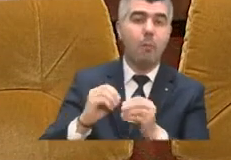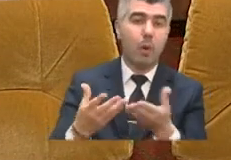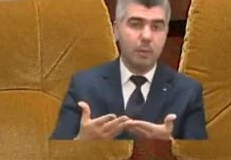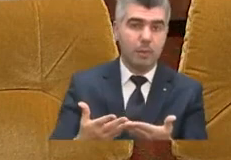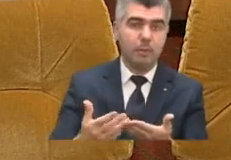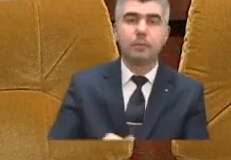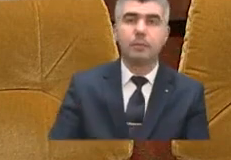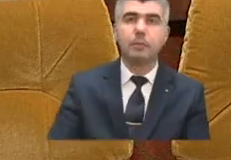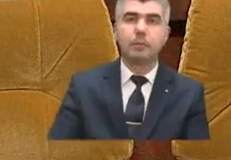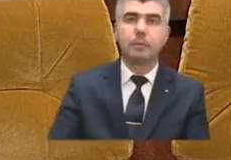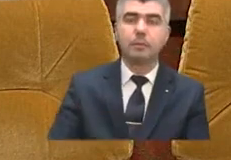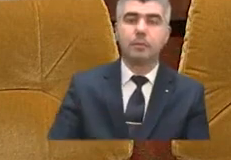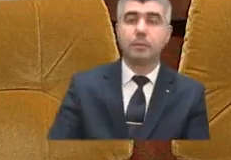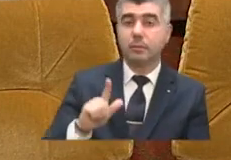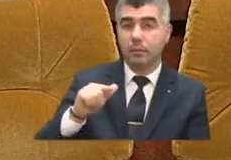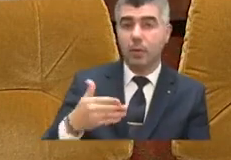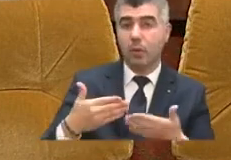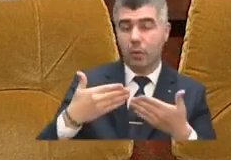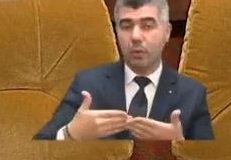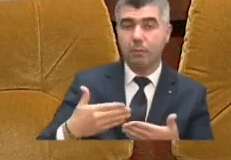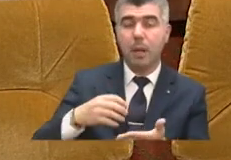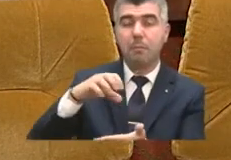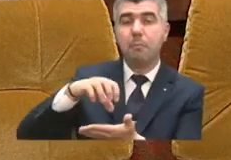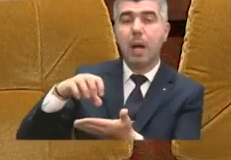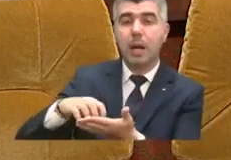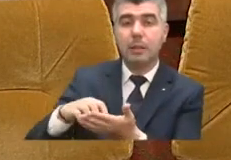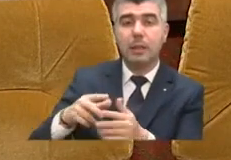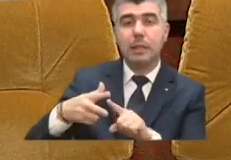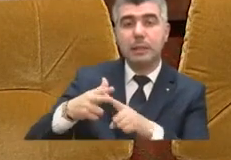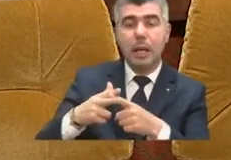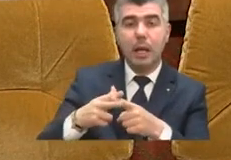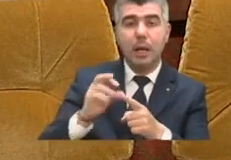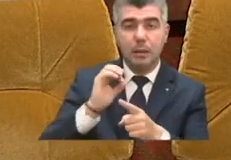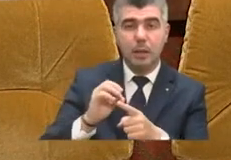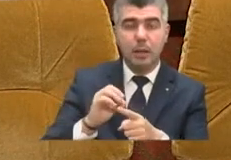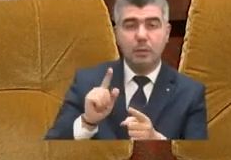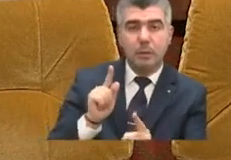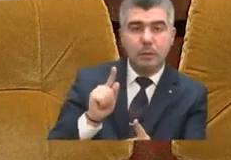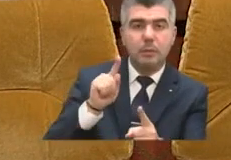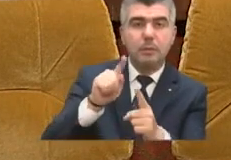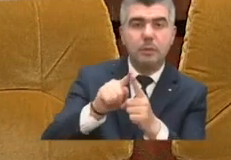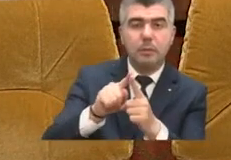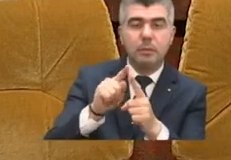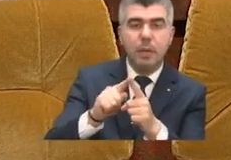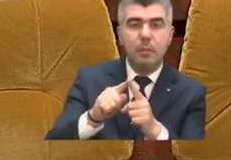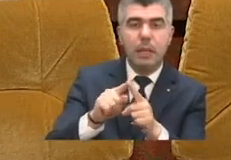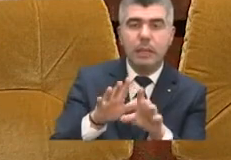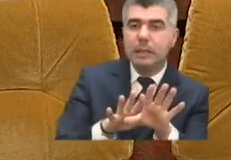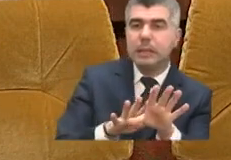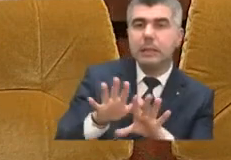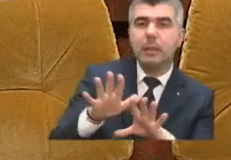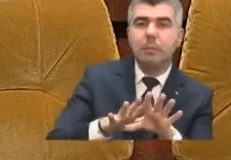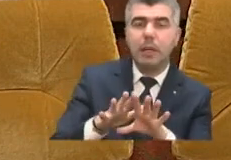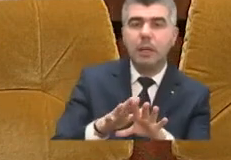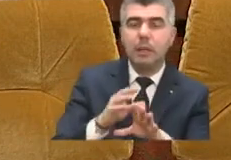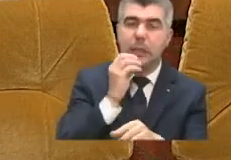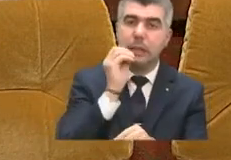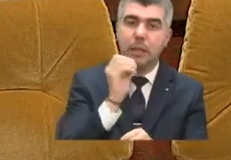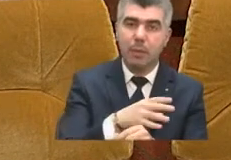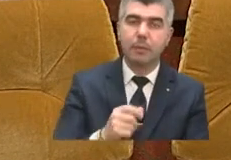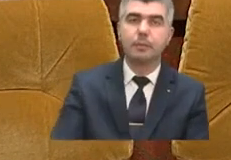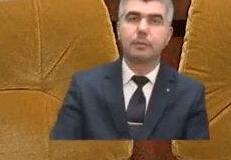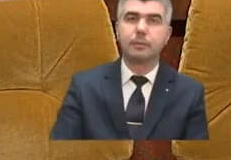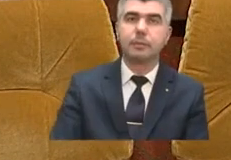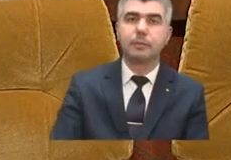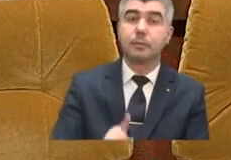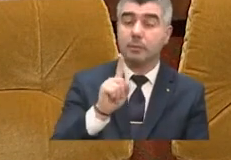اليوم وصلنا لمناطق التسريع الصناعي اننا ركزنا وحدات لتدبير هاد النفايات، ولكن